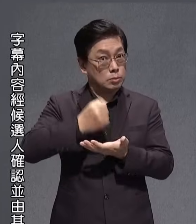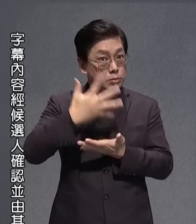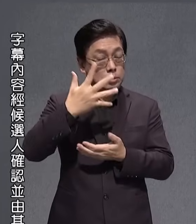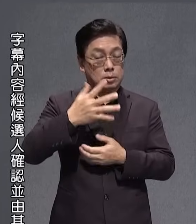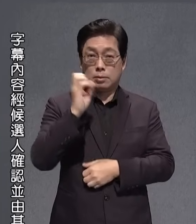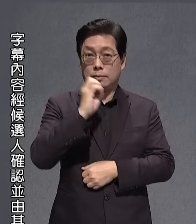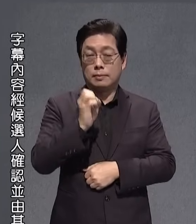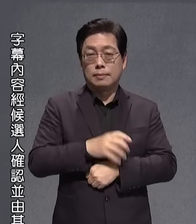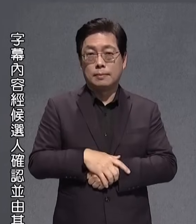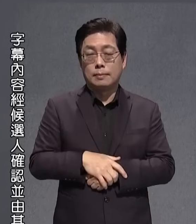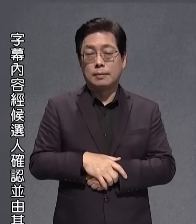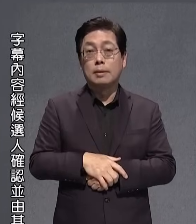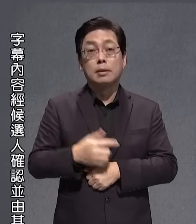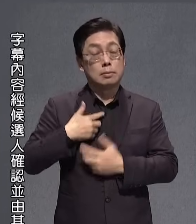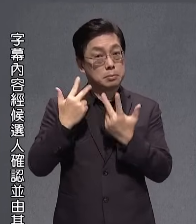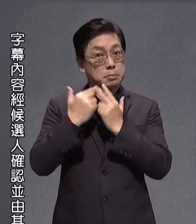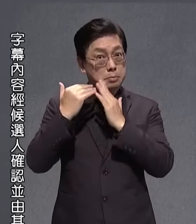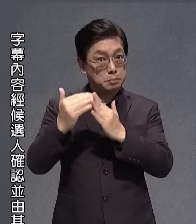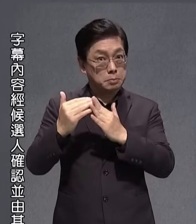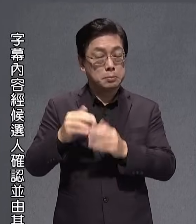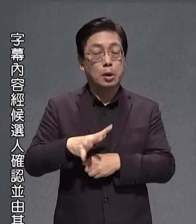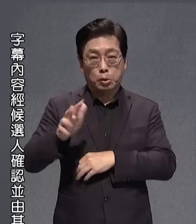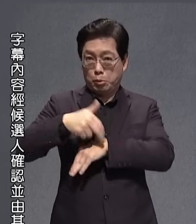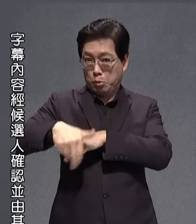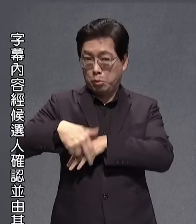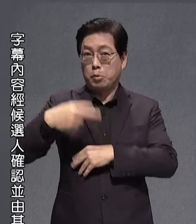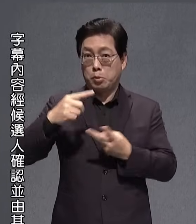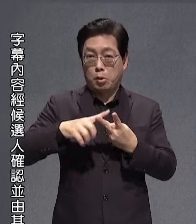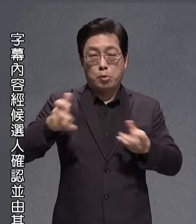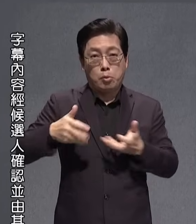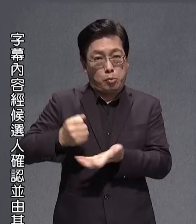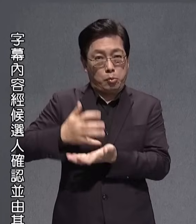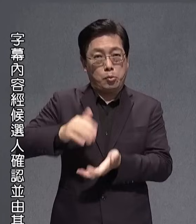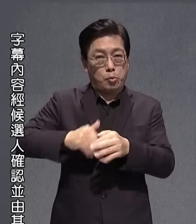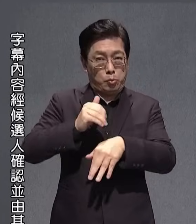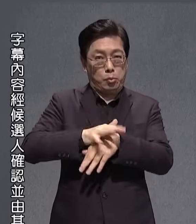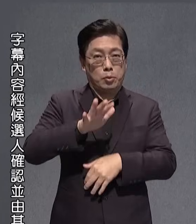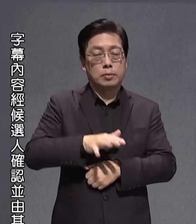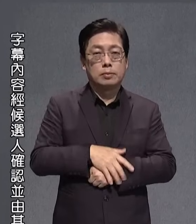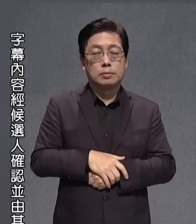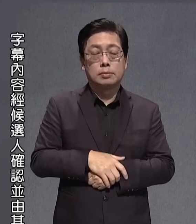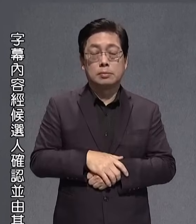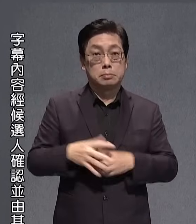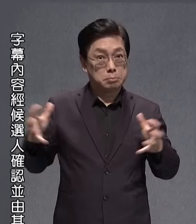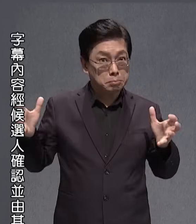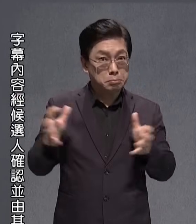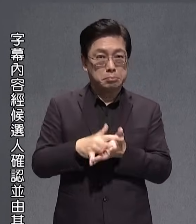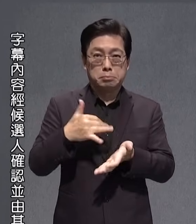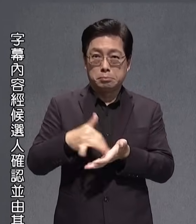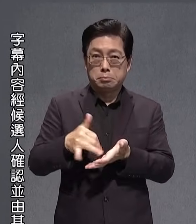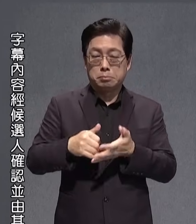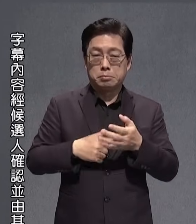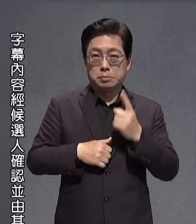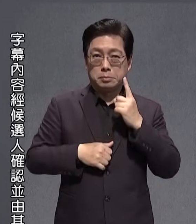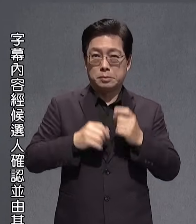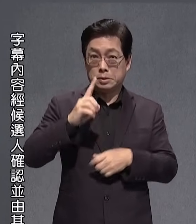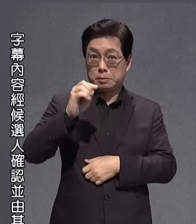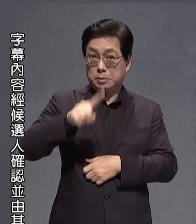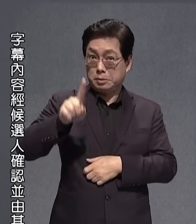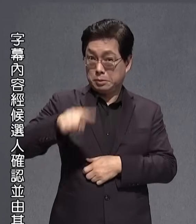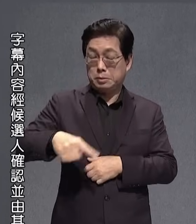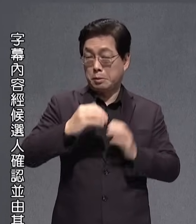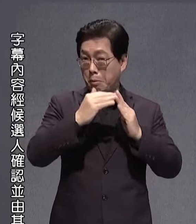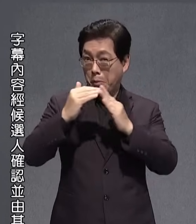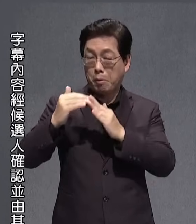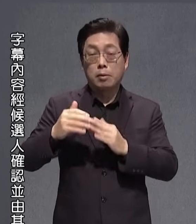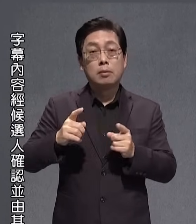的啊！我们新北市不但有规划，也有完工的。我们家一家已经有1.1万户，你